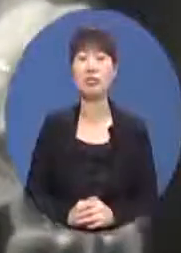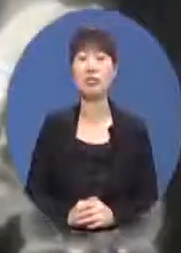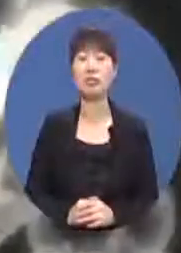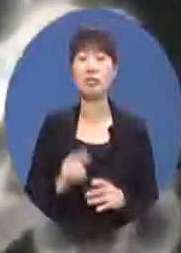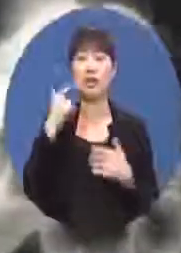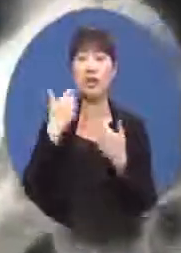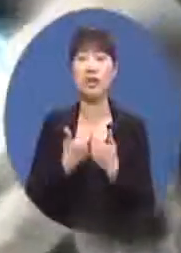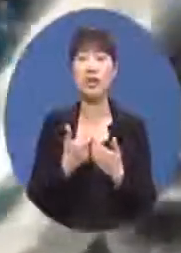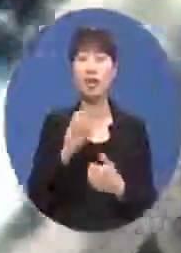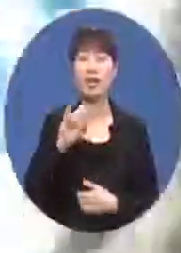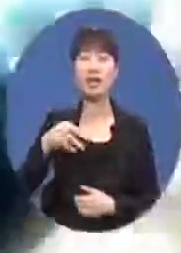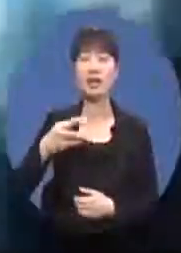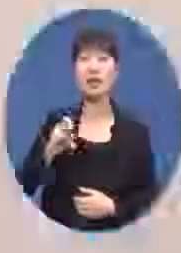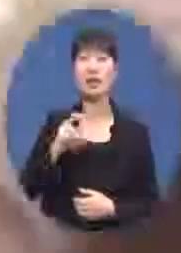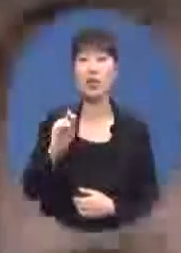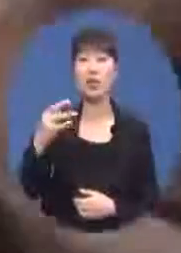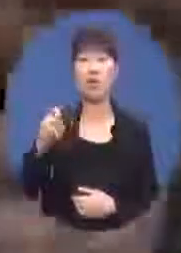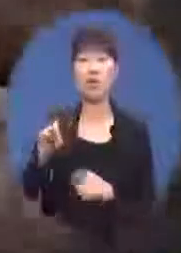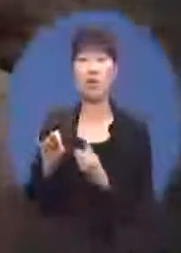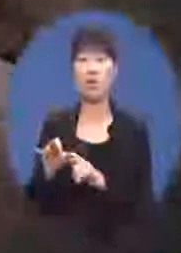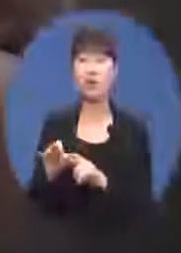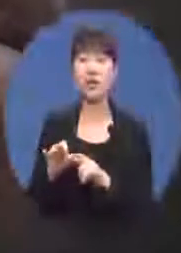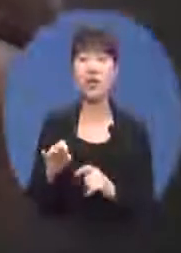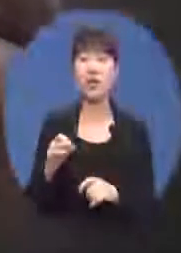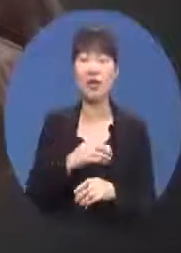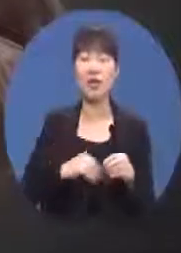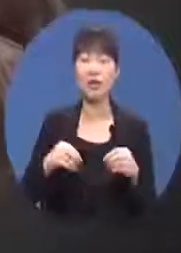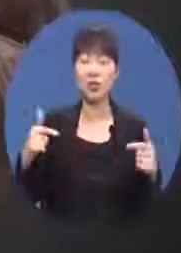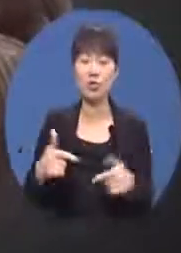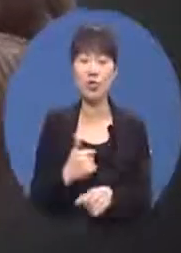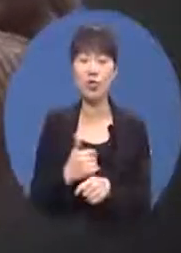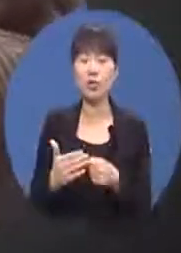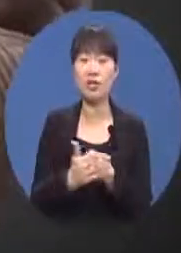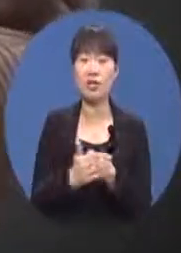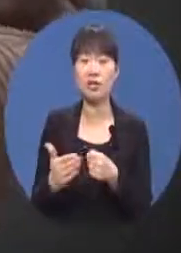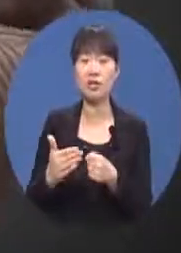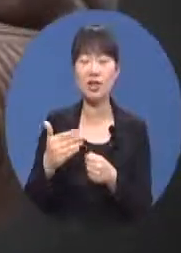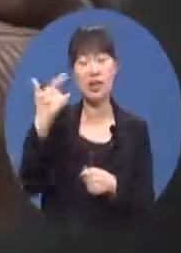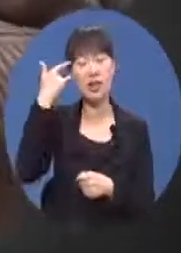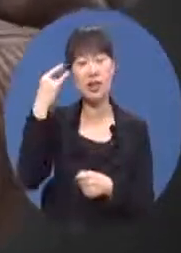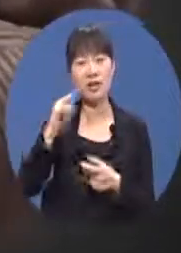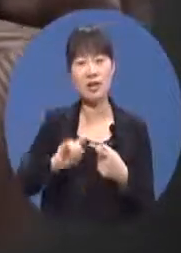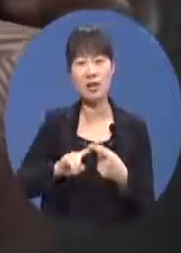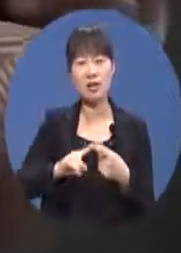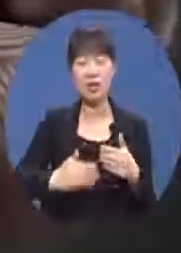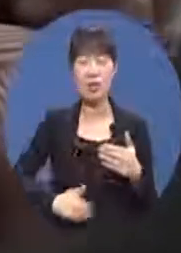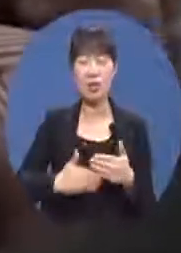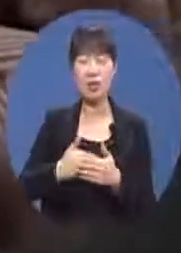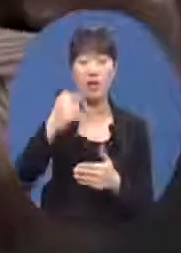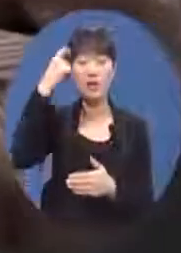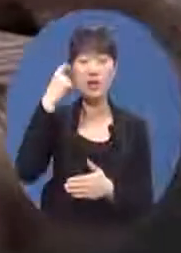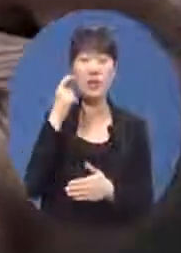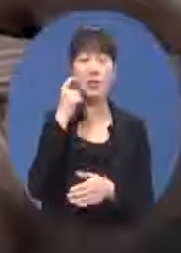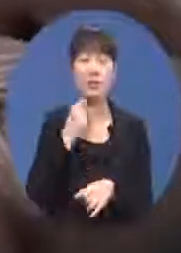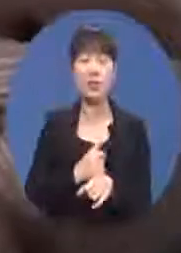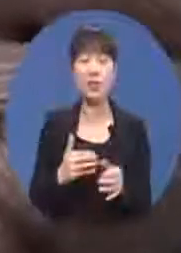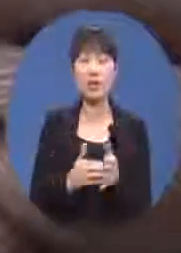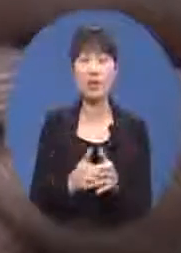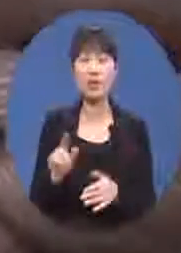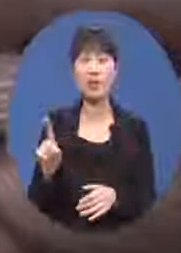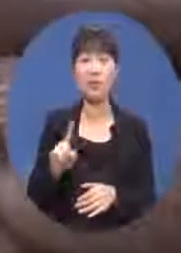반면 액상과당은 식욕 억제 호르몬을 오히려 줄여 뇌 시상 하부가 포만감을 느끼지 못하게 합니다.